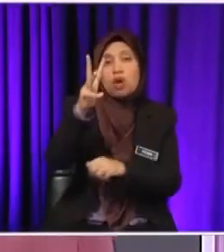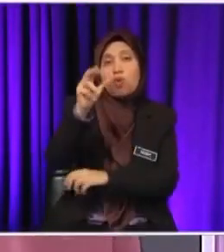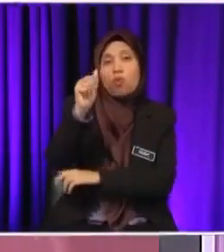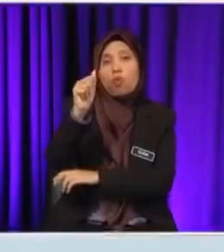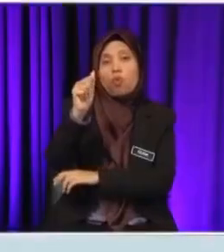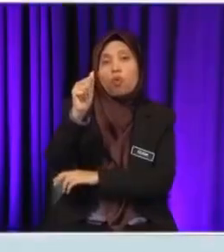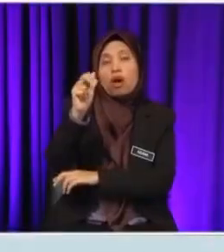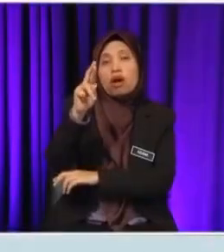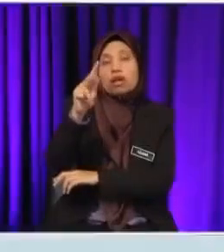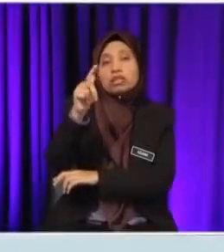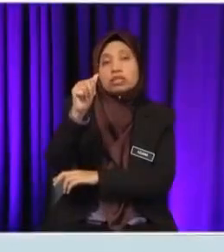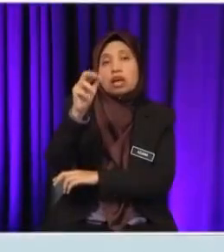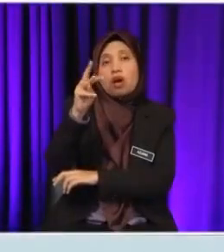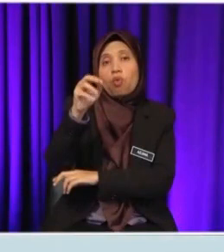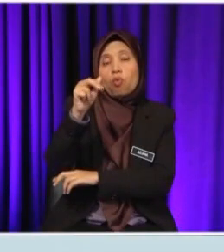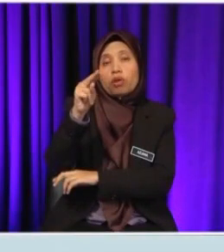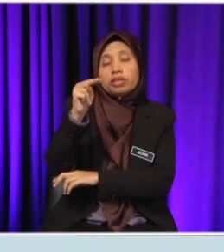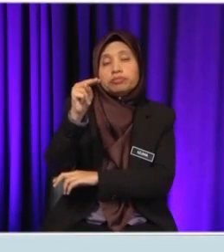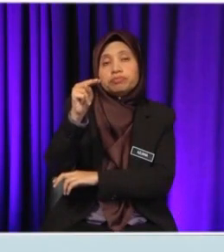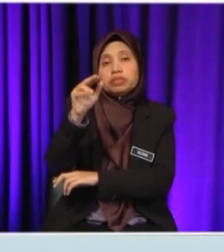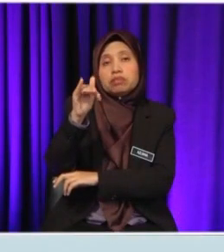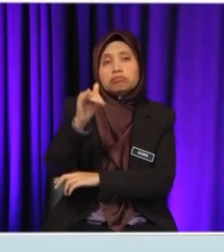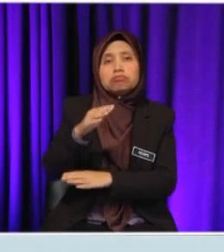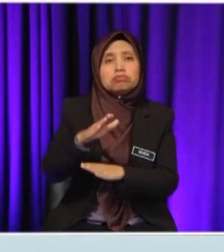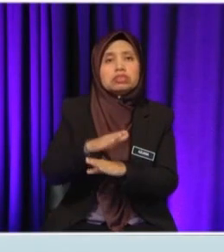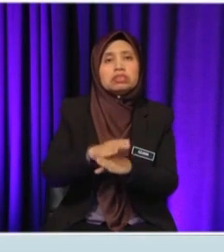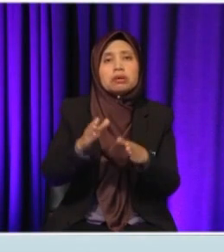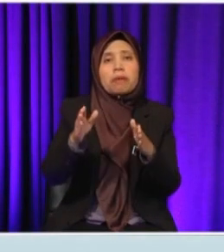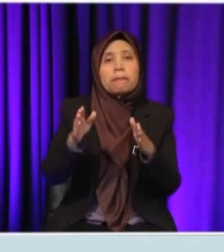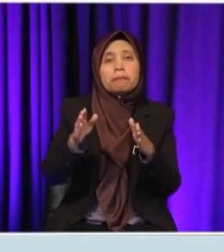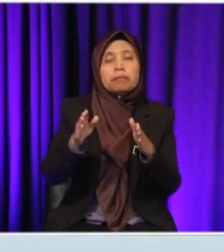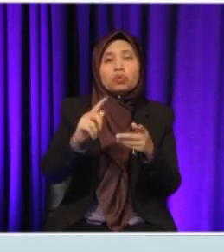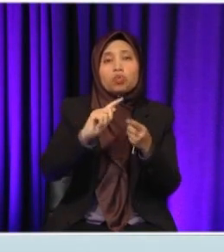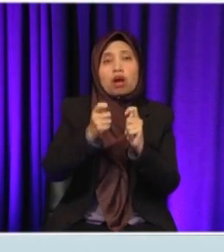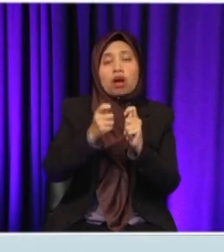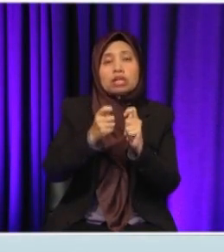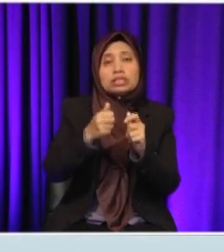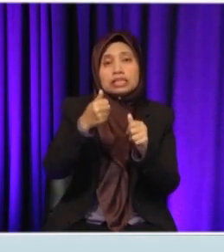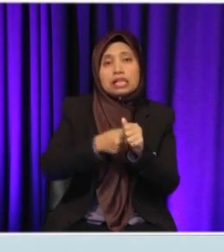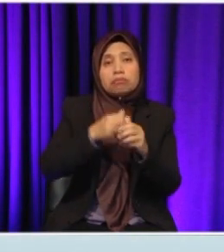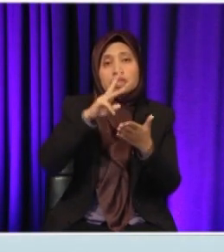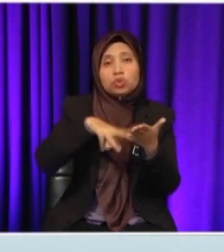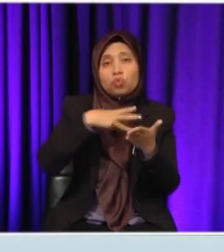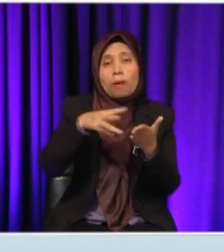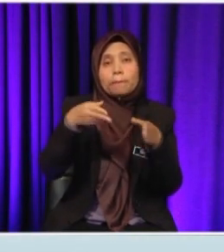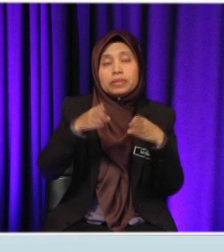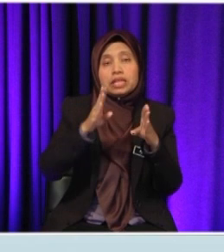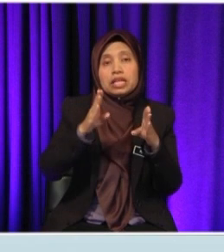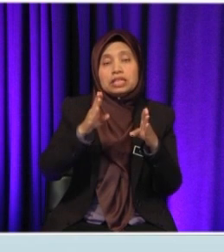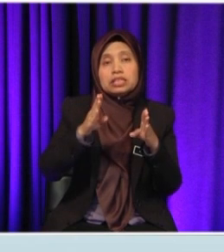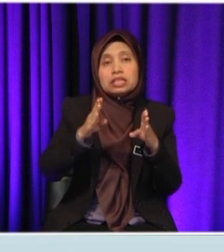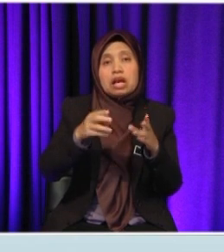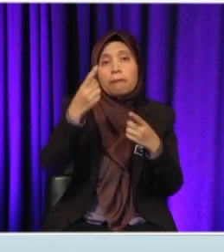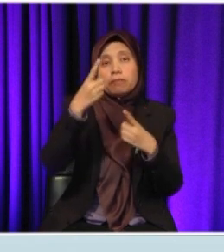menyaman 20 juta sebab saya kena kegagalan menepati jadual perjalanan. Kita lihat di sini. Menjawab segala